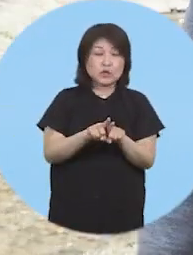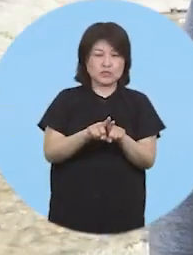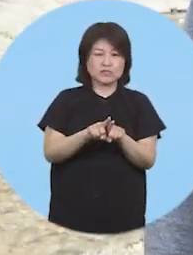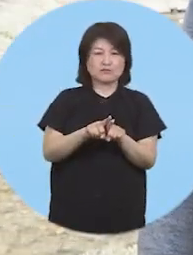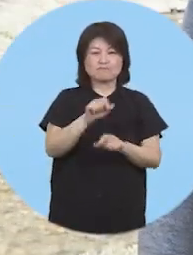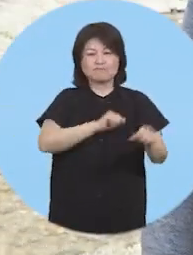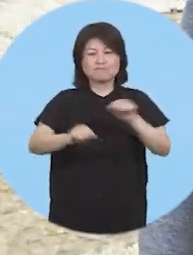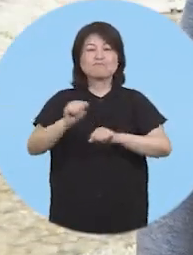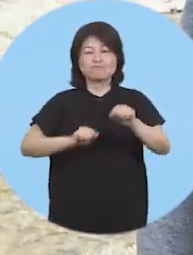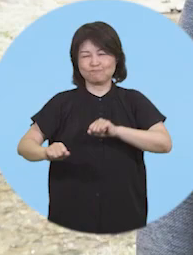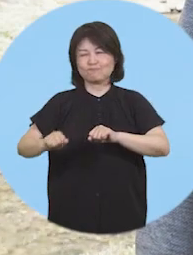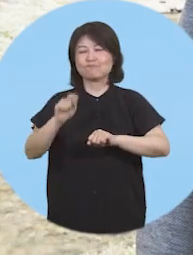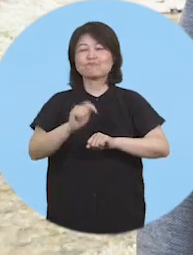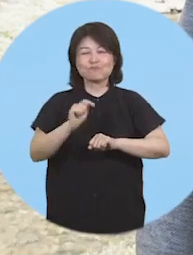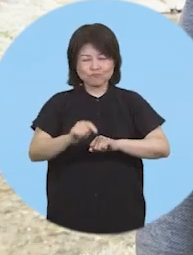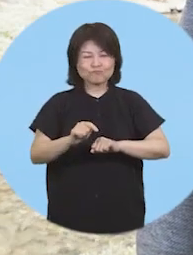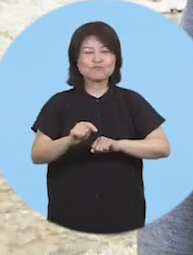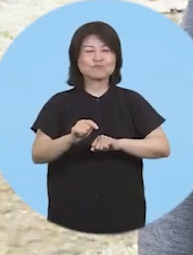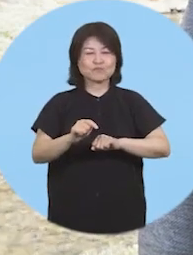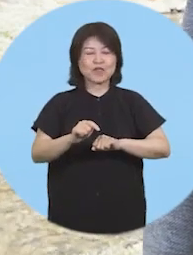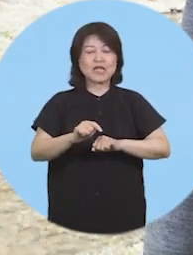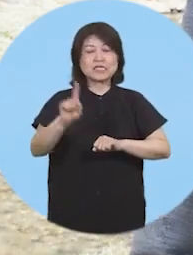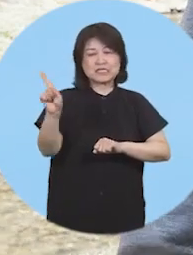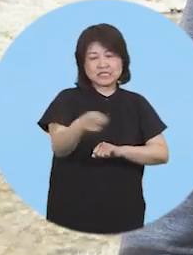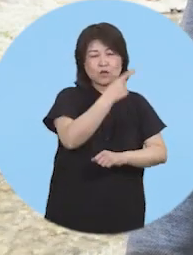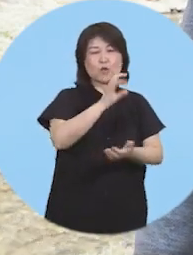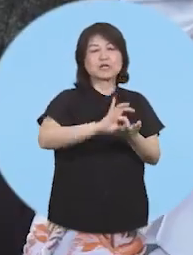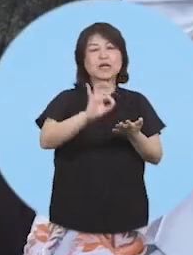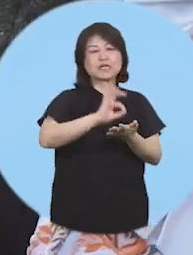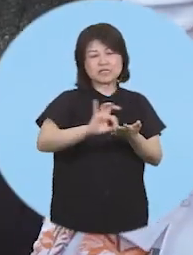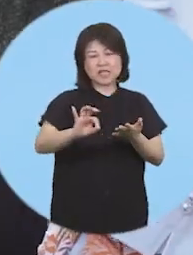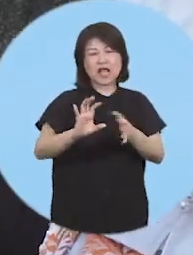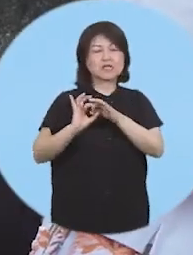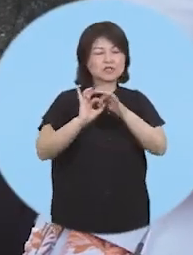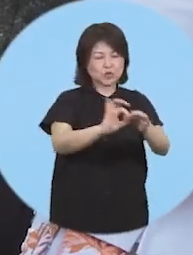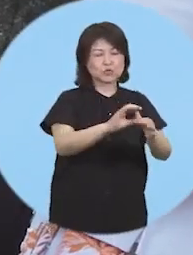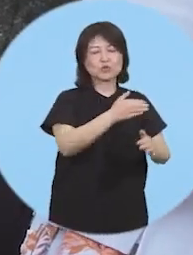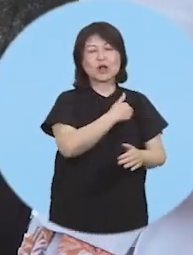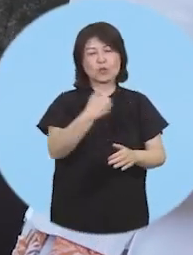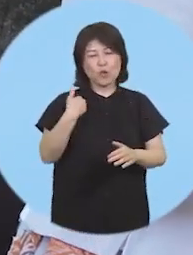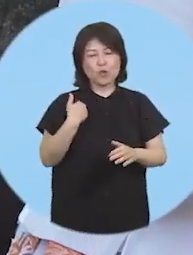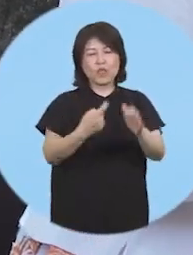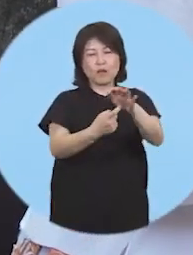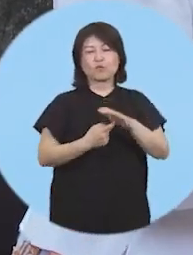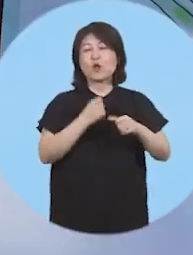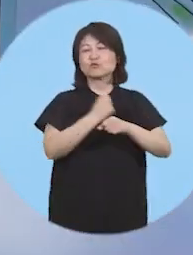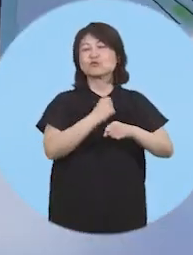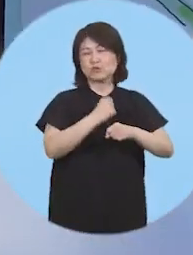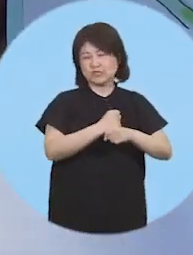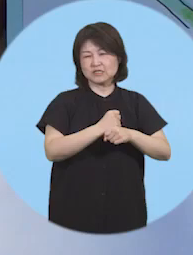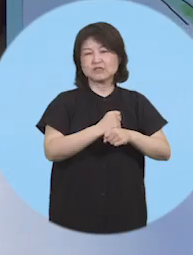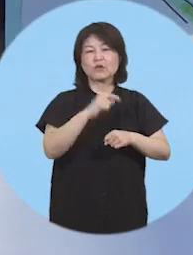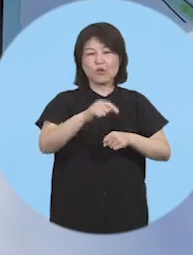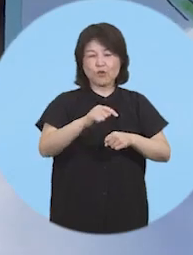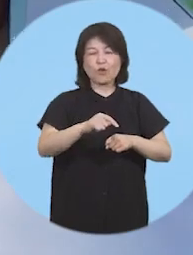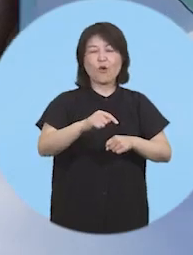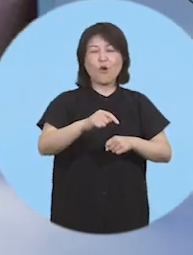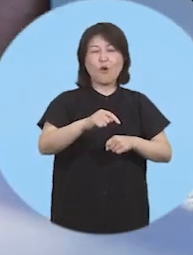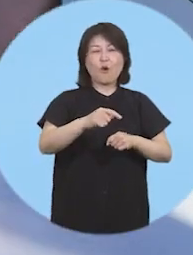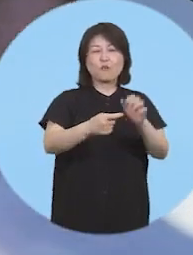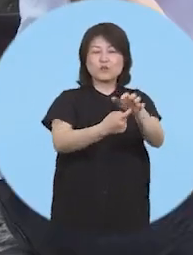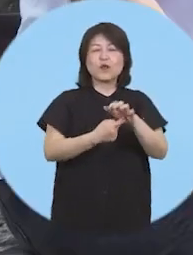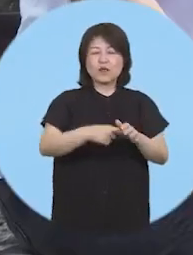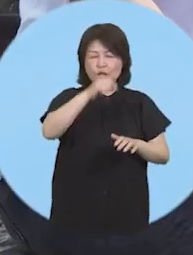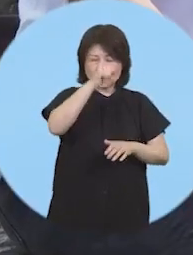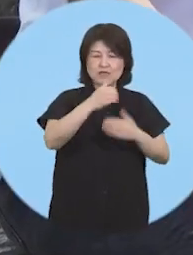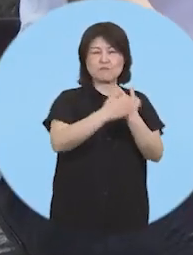ていう形がしっかりできていて、この自然を生かした持続可能な村づくりっていう意味で、七山の良さが発信でき